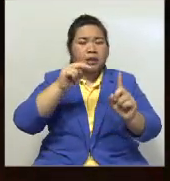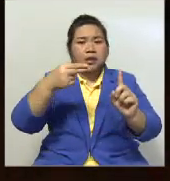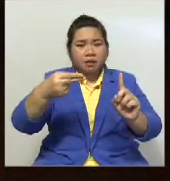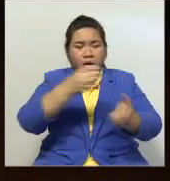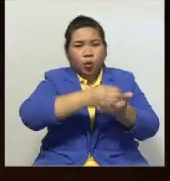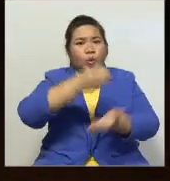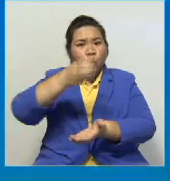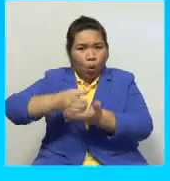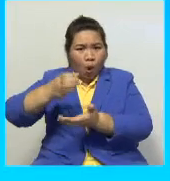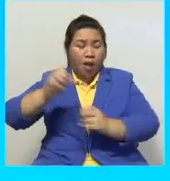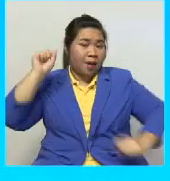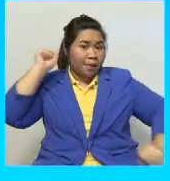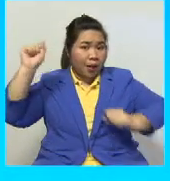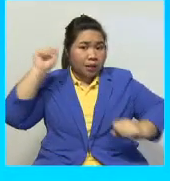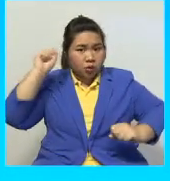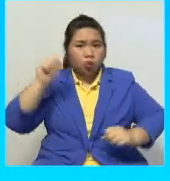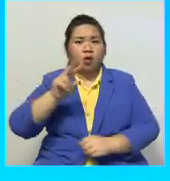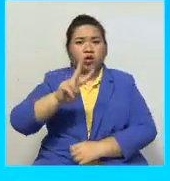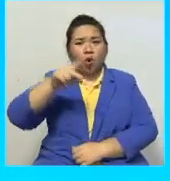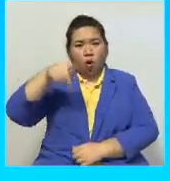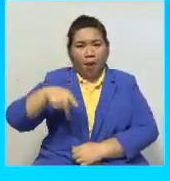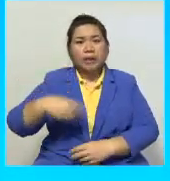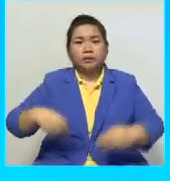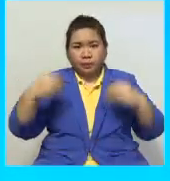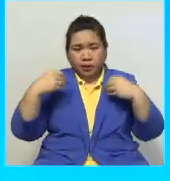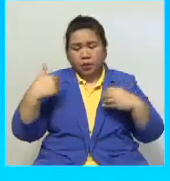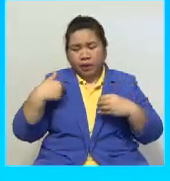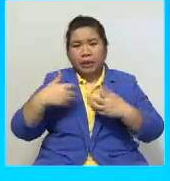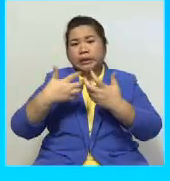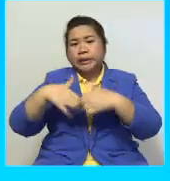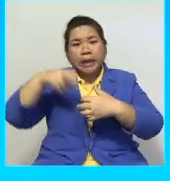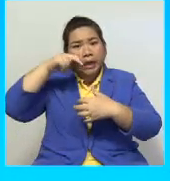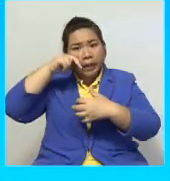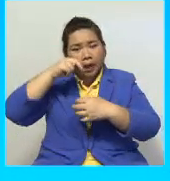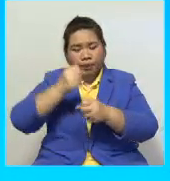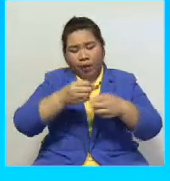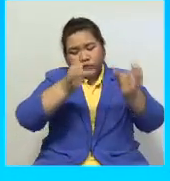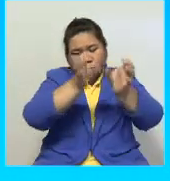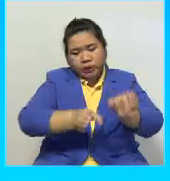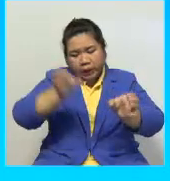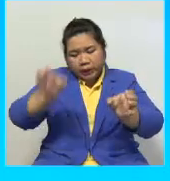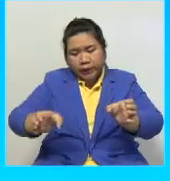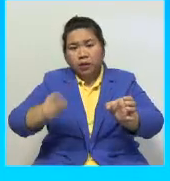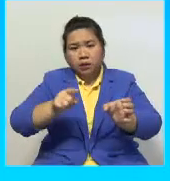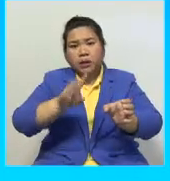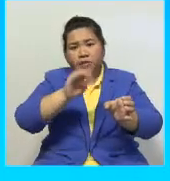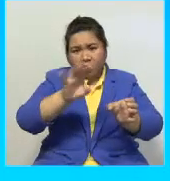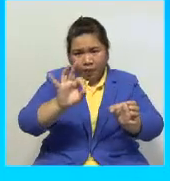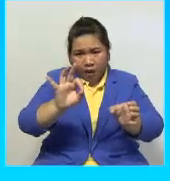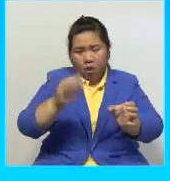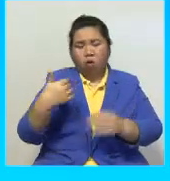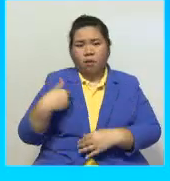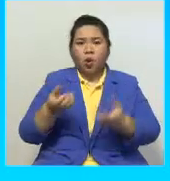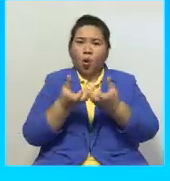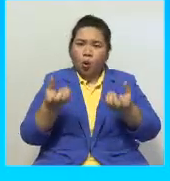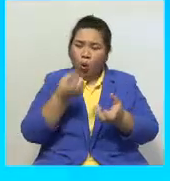ขวดผ้าเช็ดตัวพระราชทานจำนวน 2,000 ผืนเครื่องกรองน้ำพระราชทานจำนวน49เครื่องรวมถึงอาหารและย